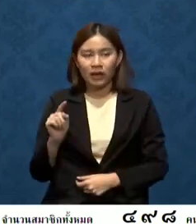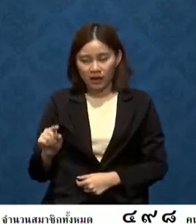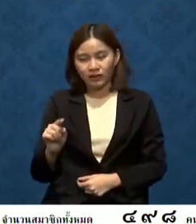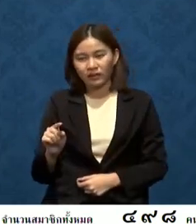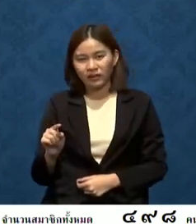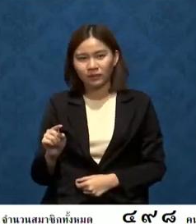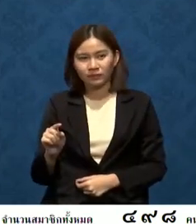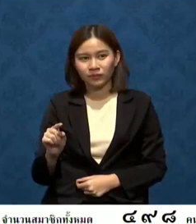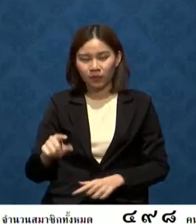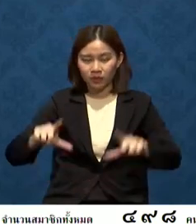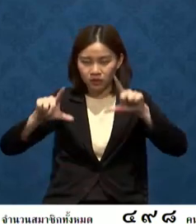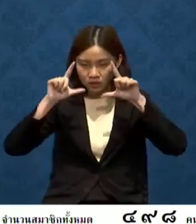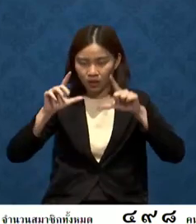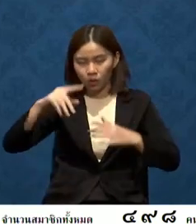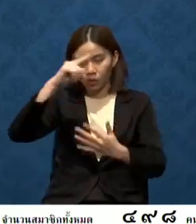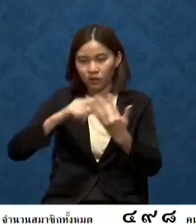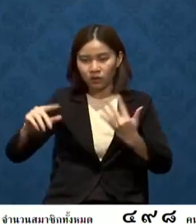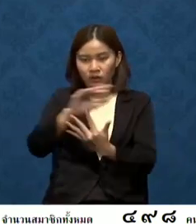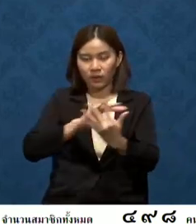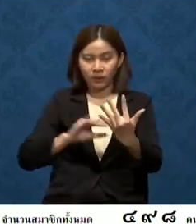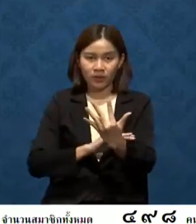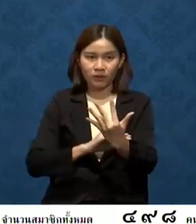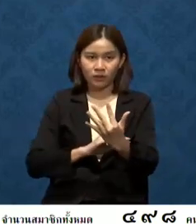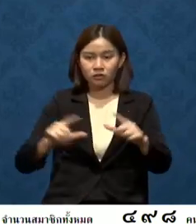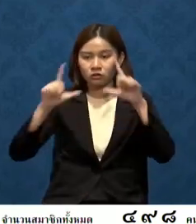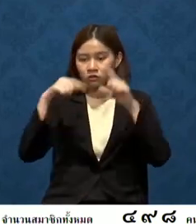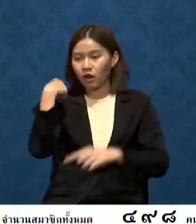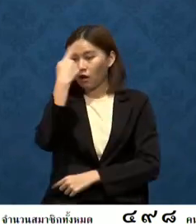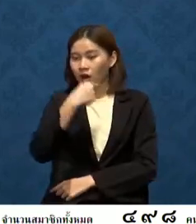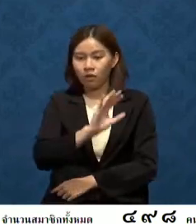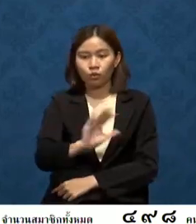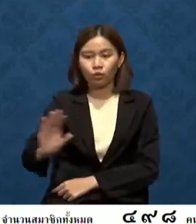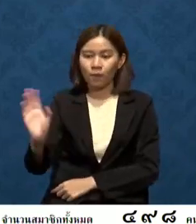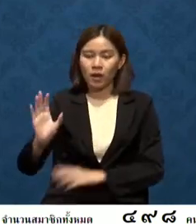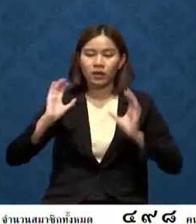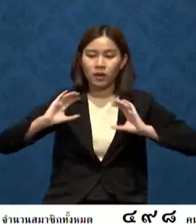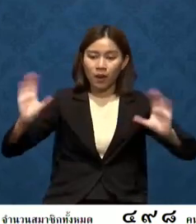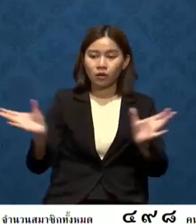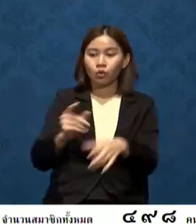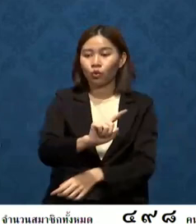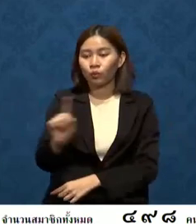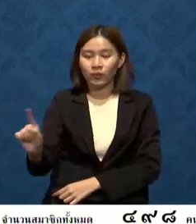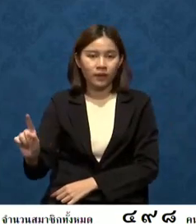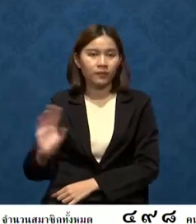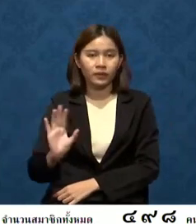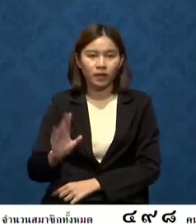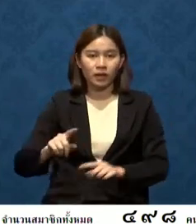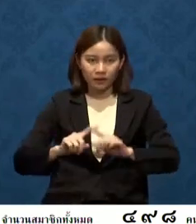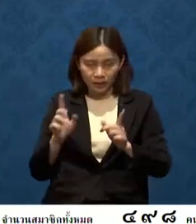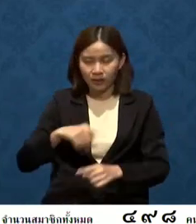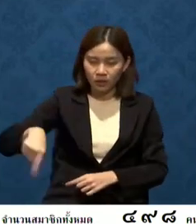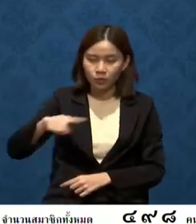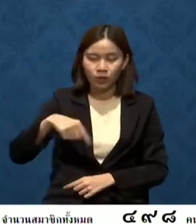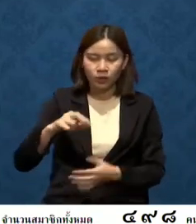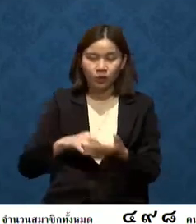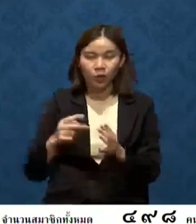ในเป็นภาพลักษณ์ของประเทศไทยทั้งหมดไม่ใช่ของใครคนใดคนหนึ่งไม่ใช่ของรัฐบาลใดรัฐบาลหนึ่งแต่ว่าเหล่านี้เ